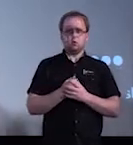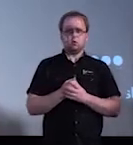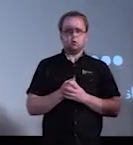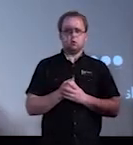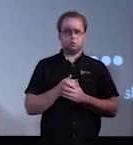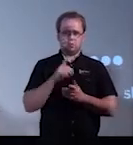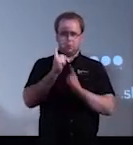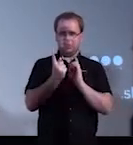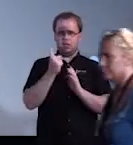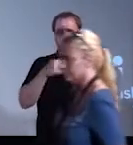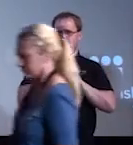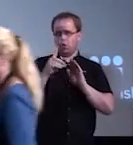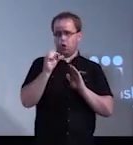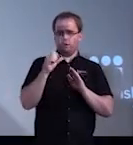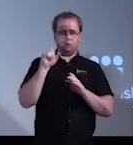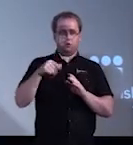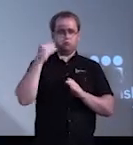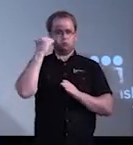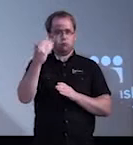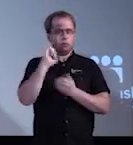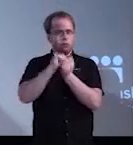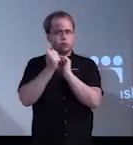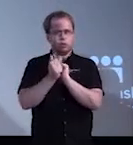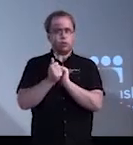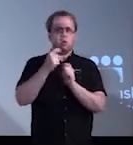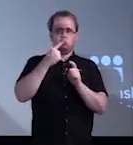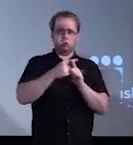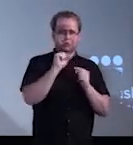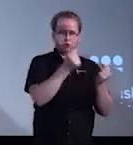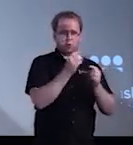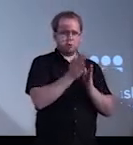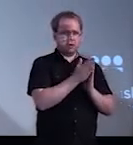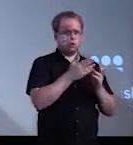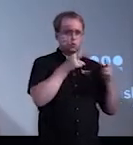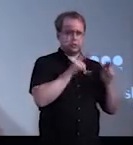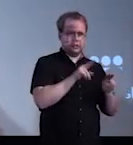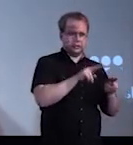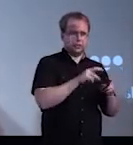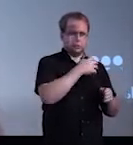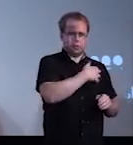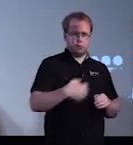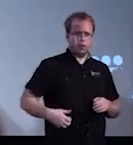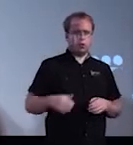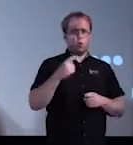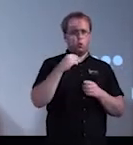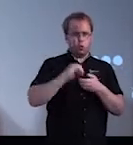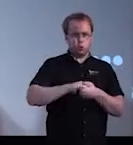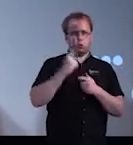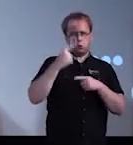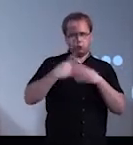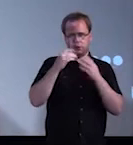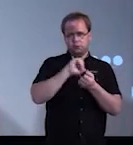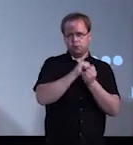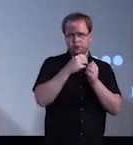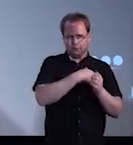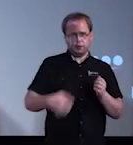ett underlag för den framtida politiken. Vi för diskussioner mellan justitiedepartementet och kulturdepartementet på ett sätt som är väldigt